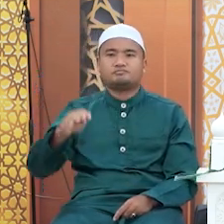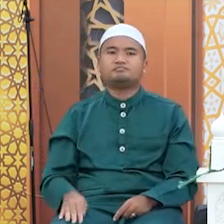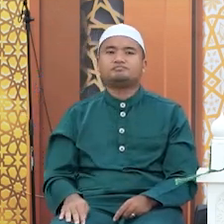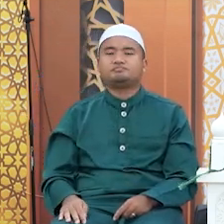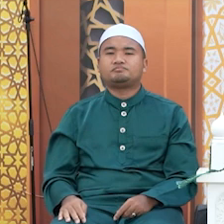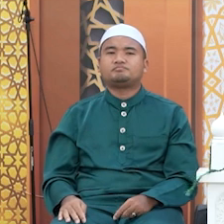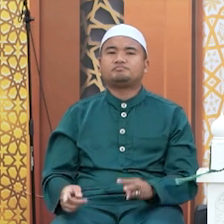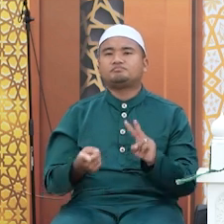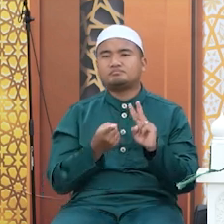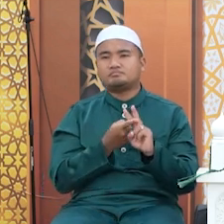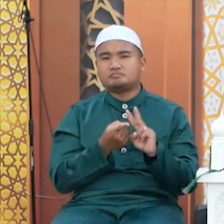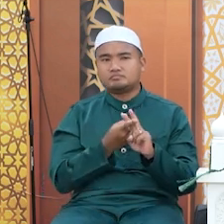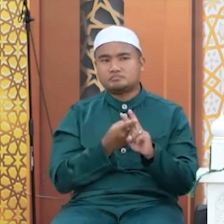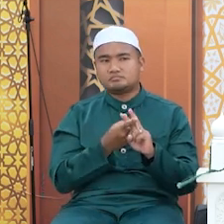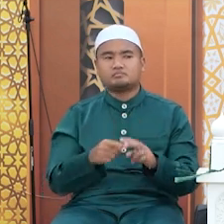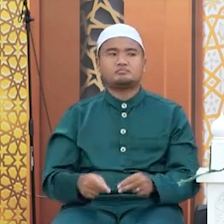Kedua,